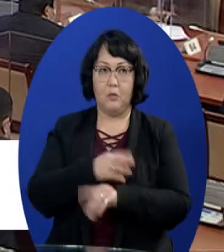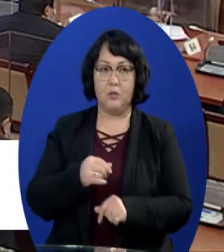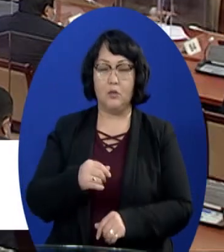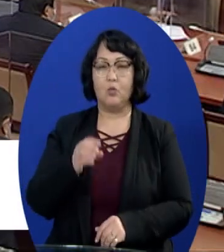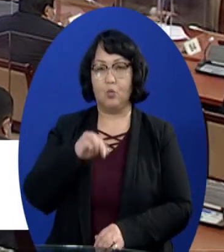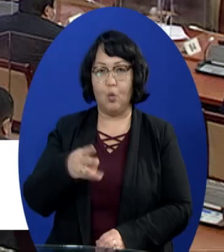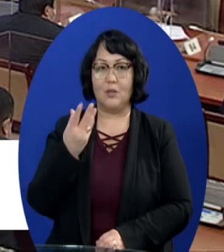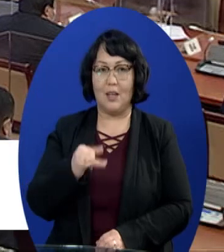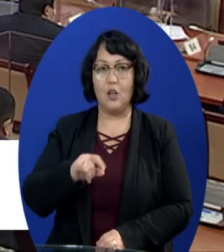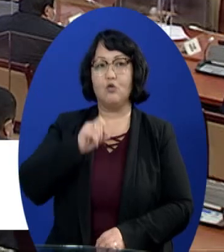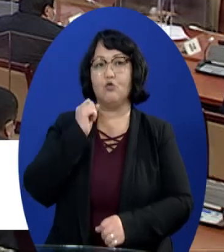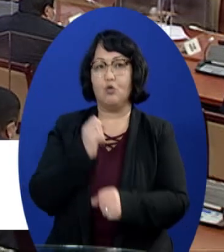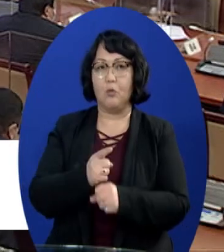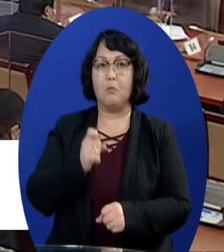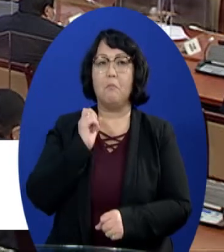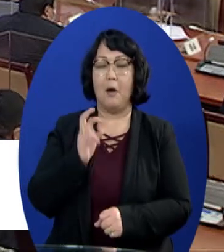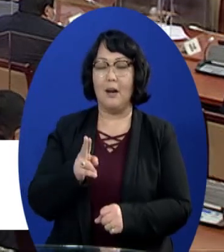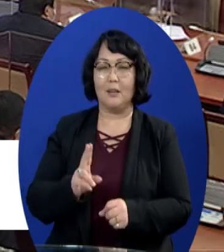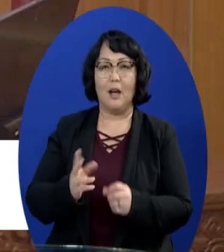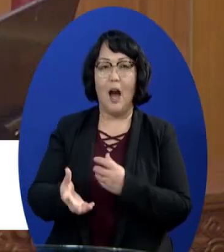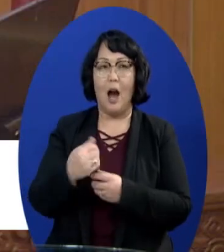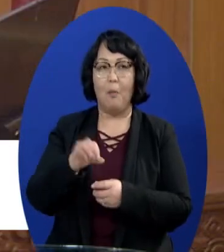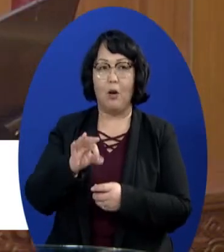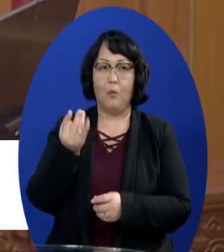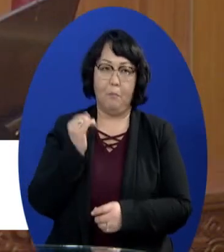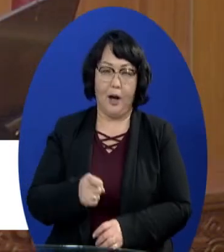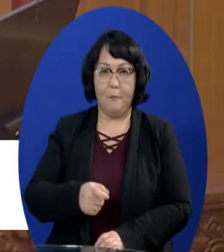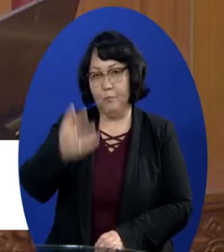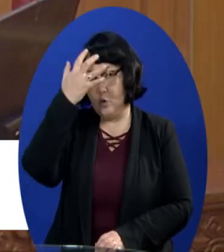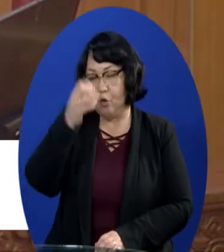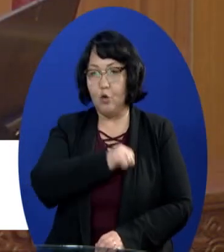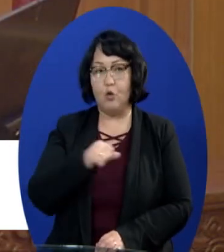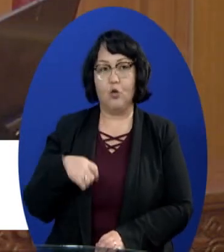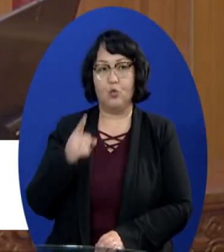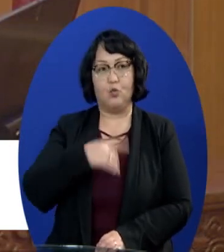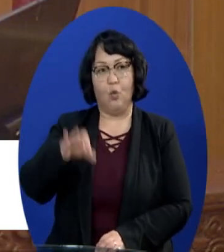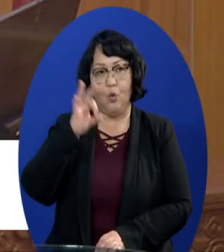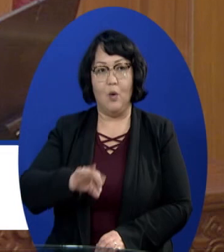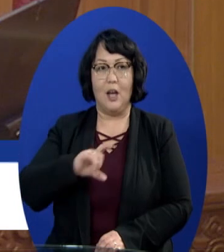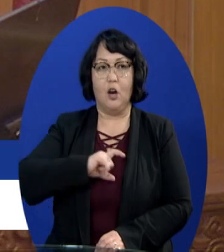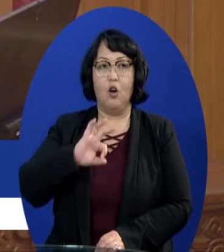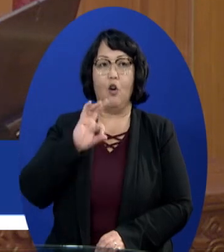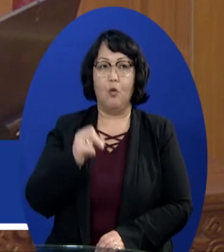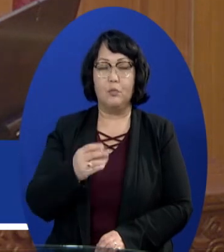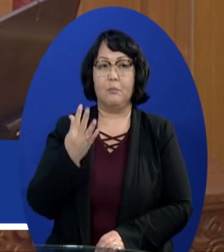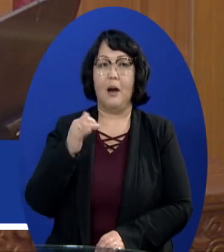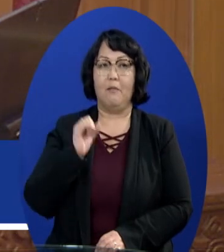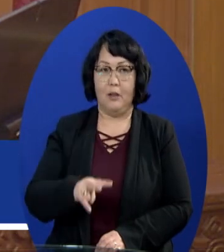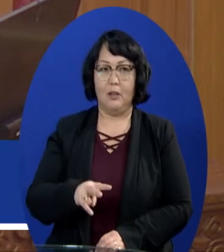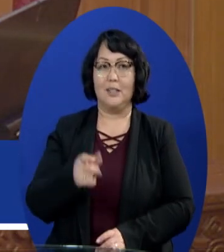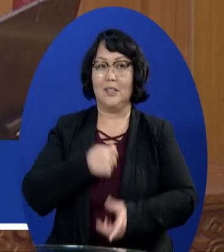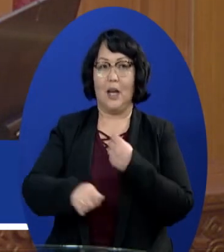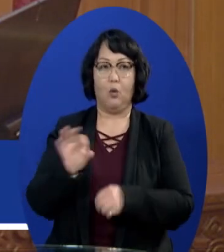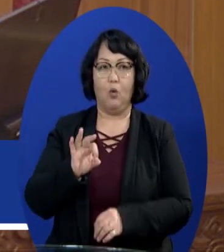тусгай зориулалтын банкнд хамаарахгүй байхаар тусгаад байгаа юм. Хэрвээ төр өөрөө 100% өмчлөлийн системтэй банк байвал зарахгүй,